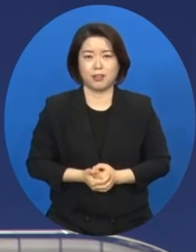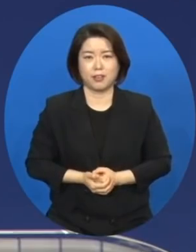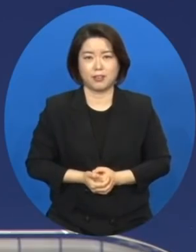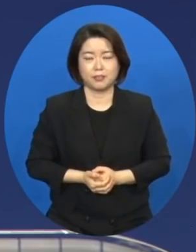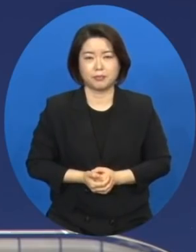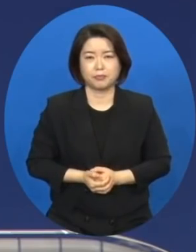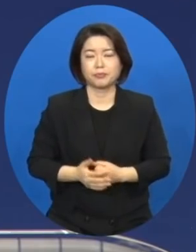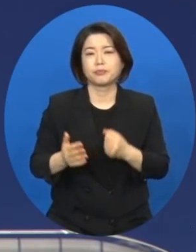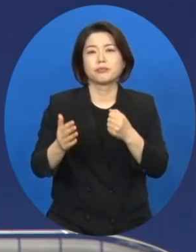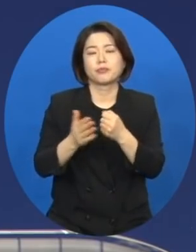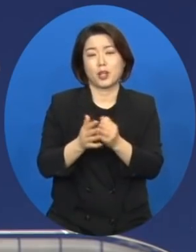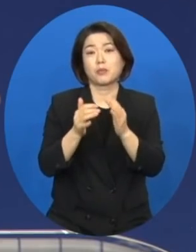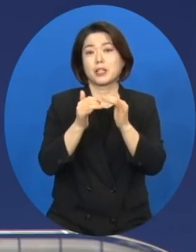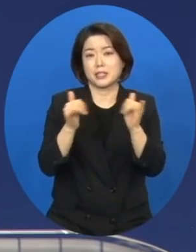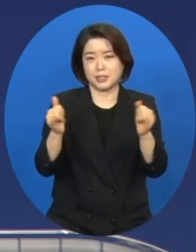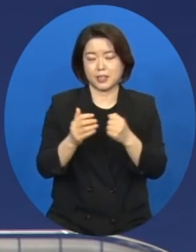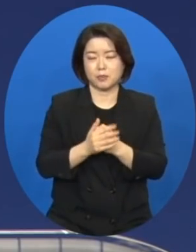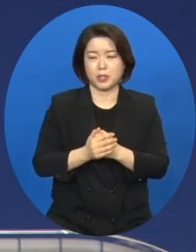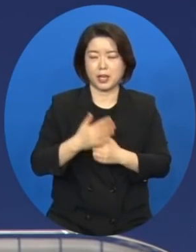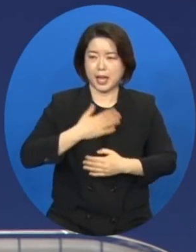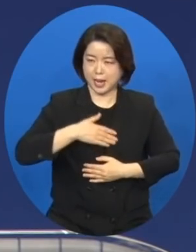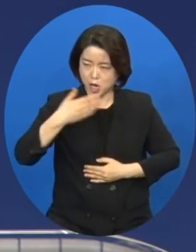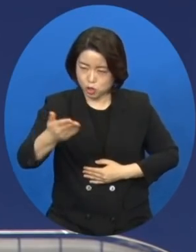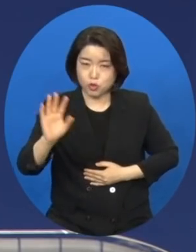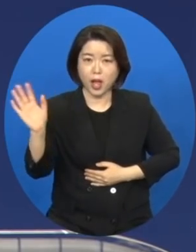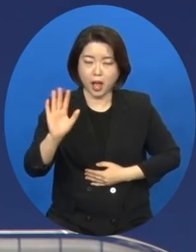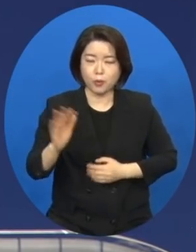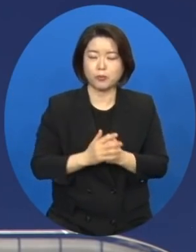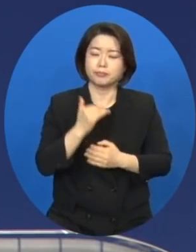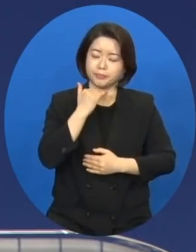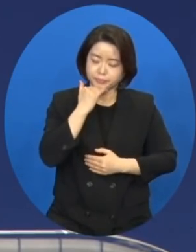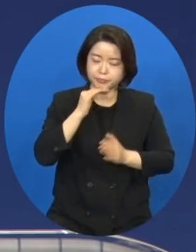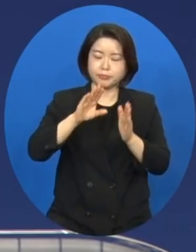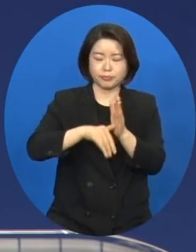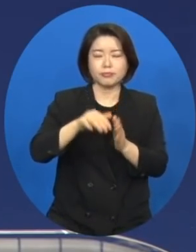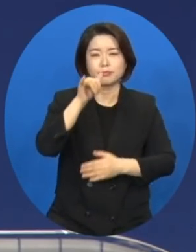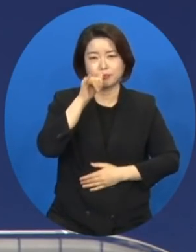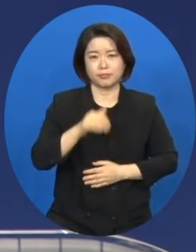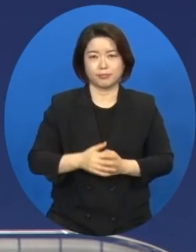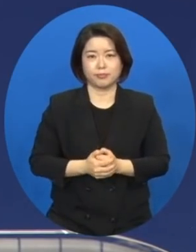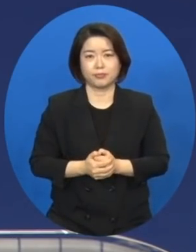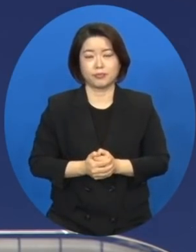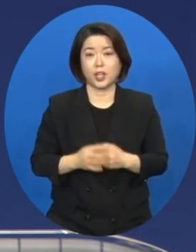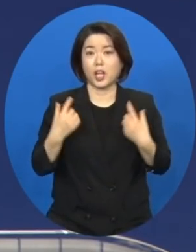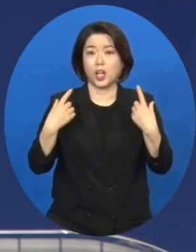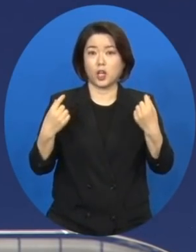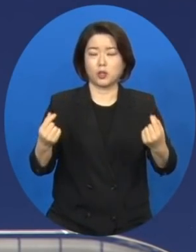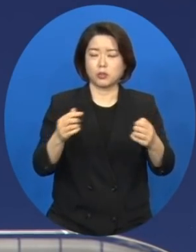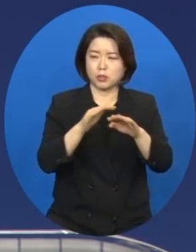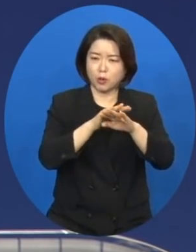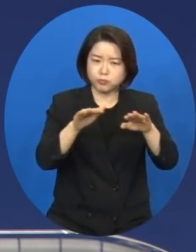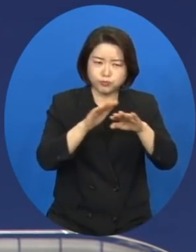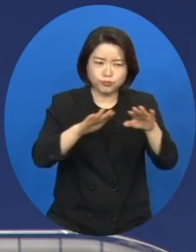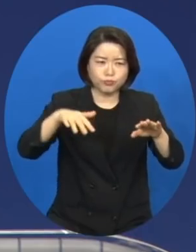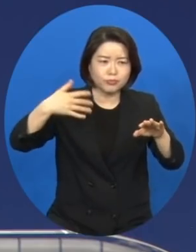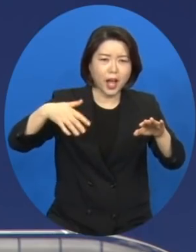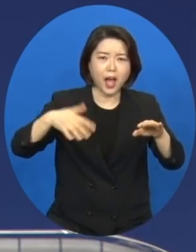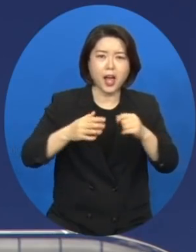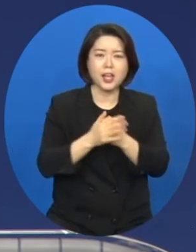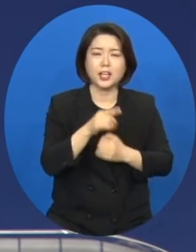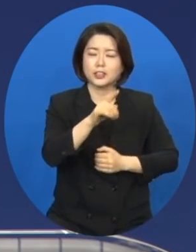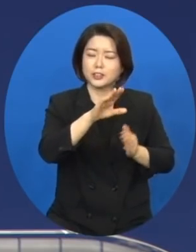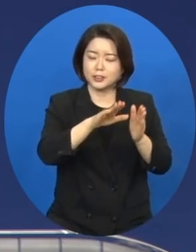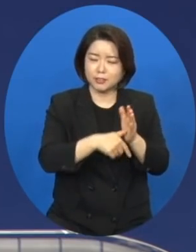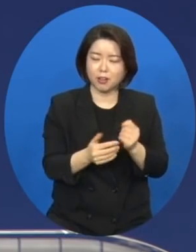그래서 사람들에게 알리지 않고 기다렸던 때가 있었어요. 그러나 여전히 풀리지 않는 의문이 있습니다. 그때가